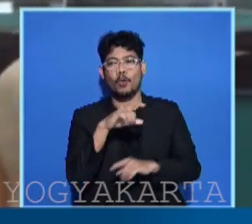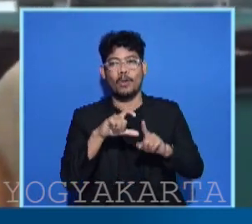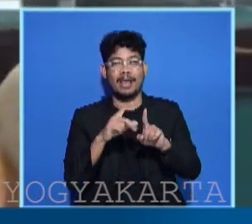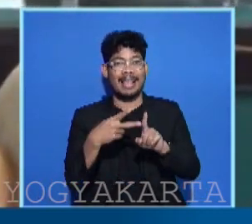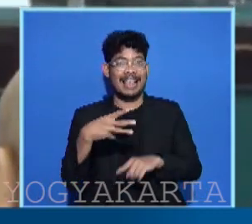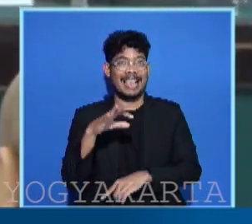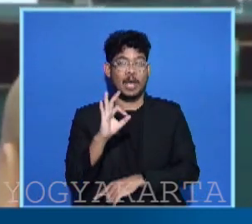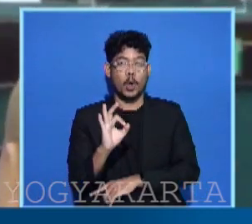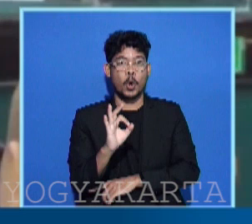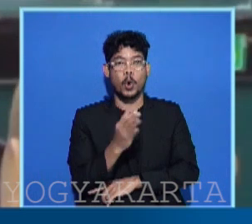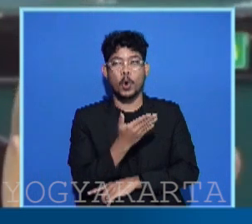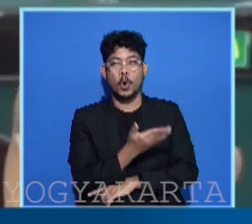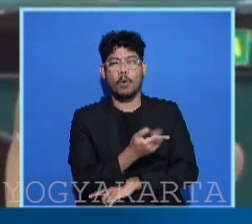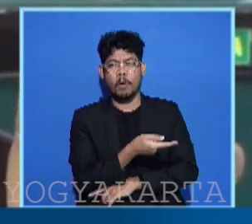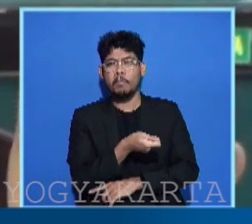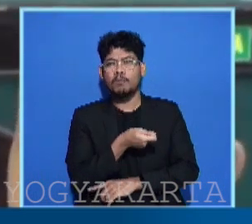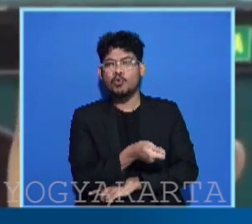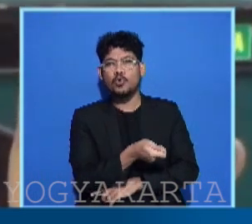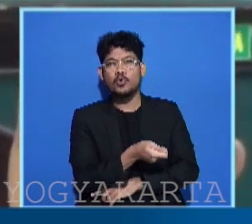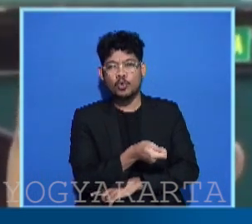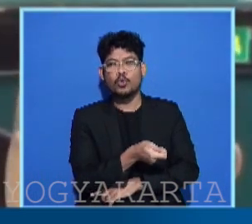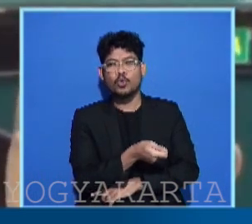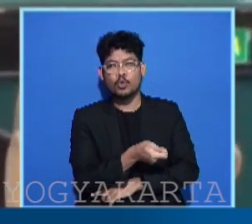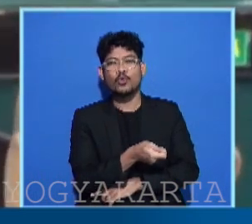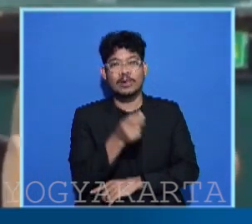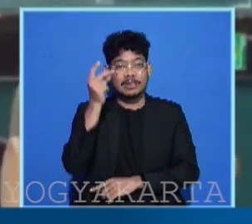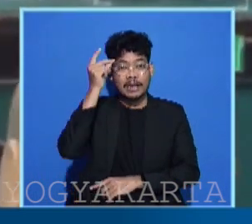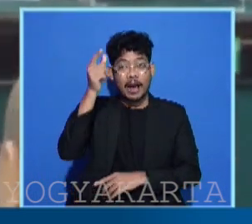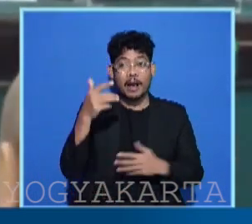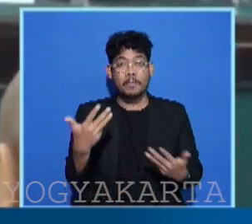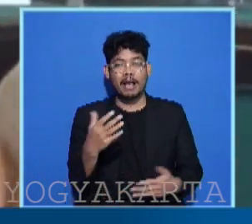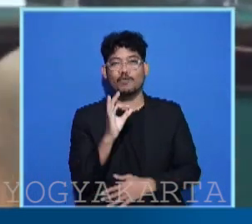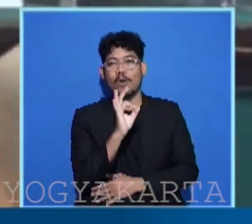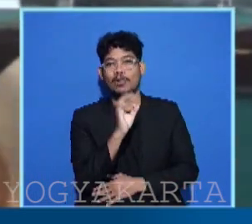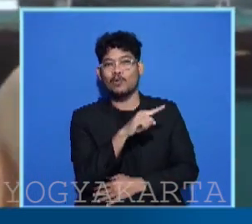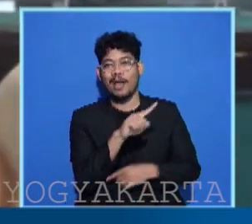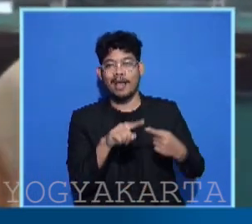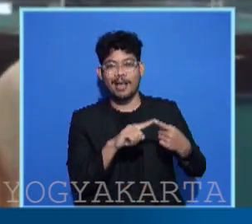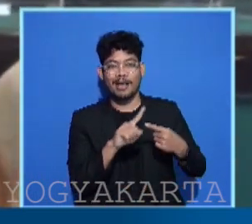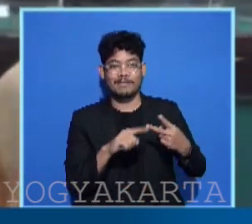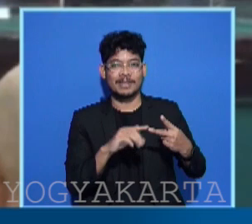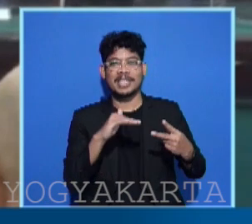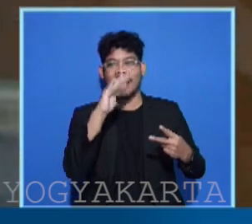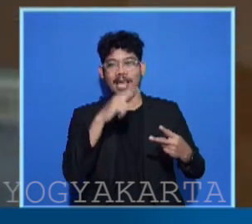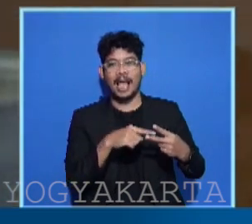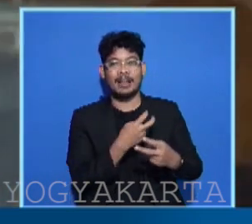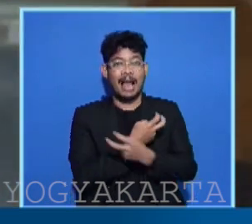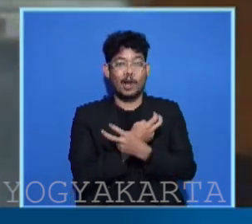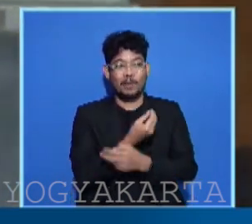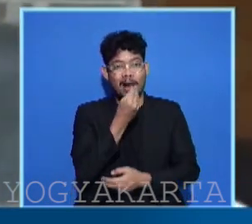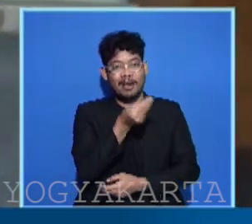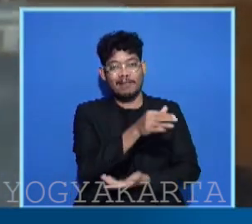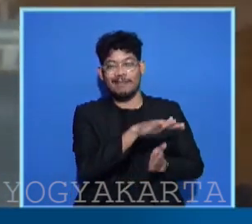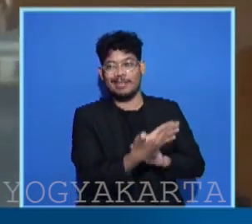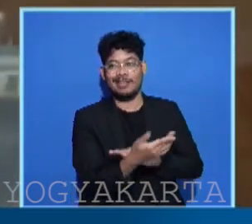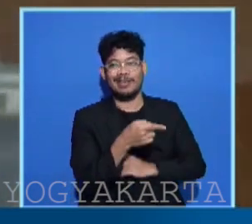pelaku pembunuhan berencana terhadap kedua orang tua dan kakak kandungnya dengan cara diracun. Vonis hakim ini sama dengan tuntutan